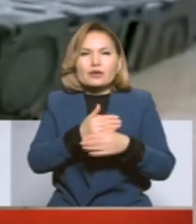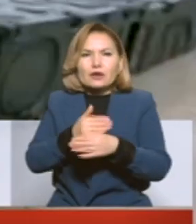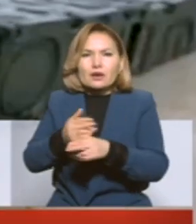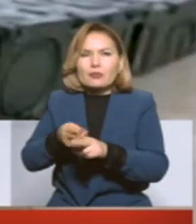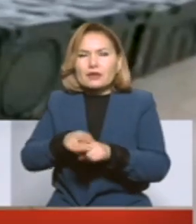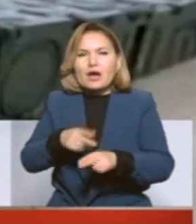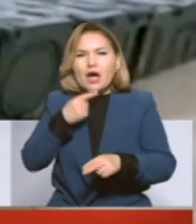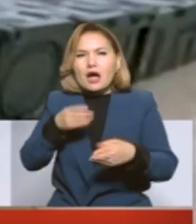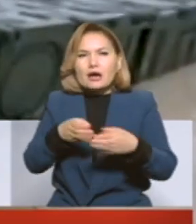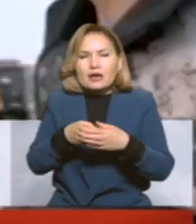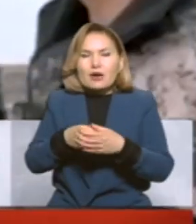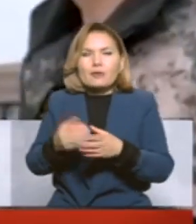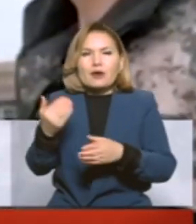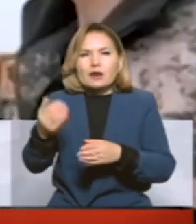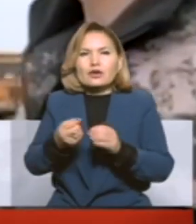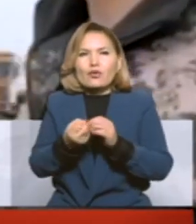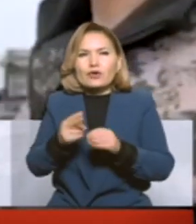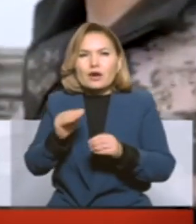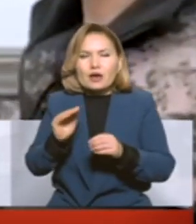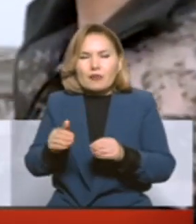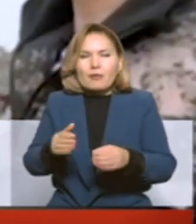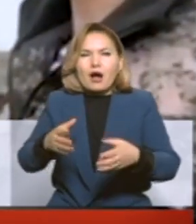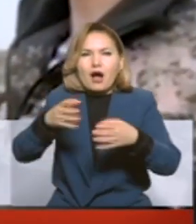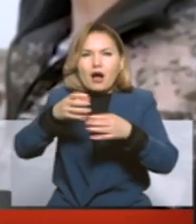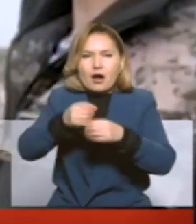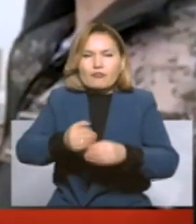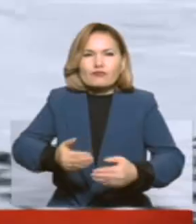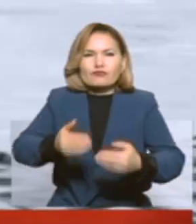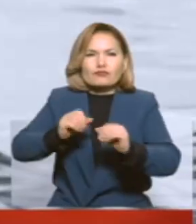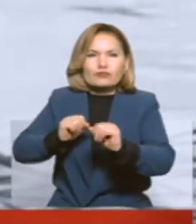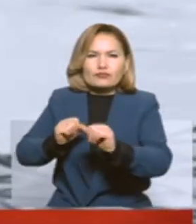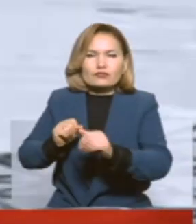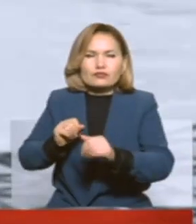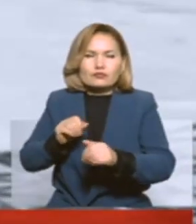Әскери қызметшілер 12 мыңға жуық қап құм дайындап төседі.